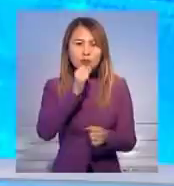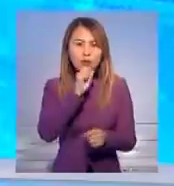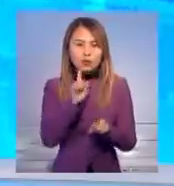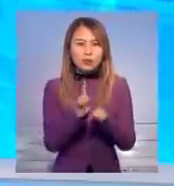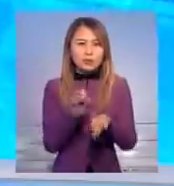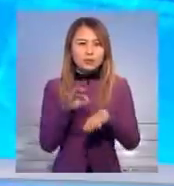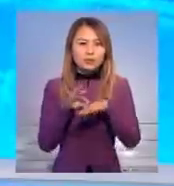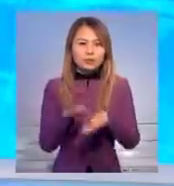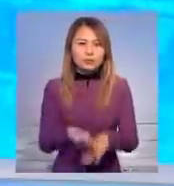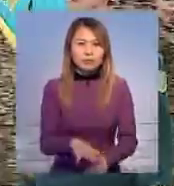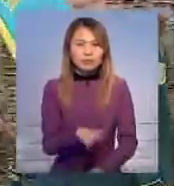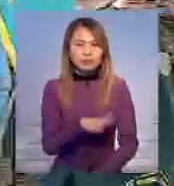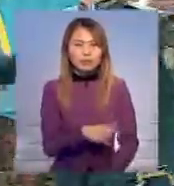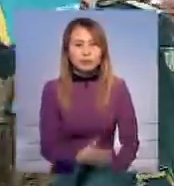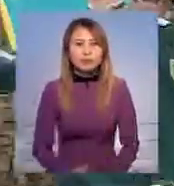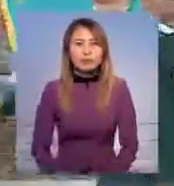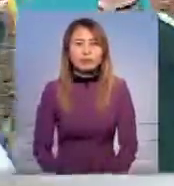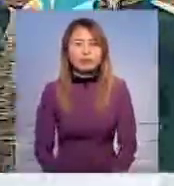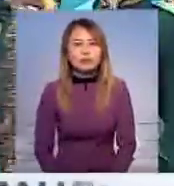салды.